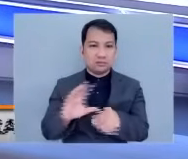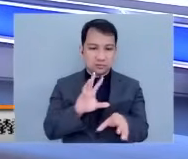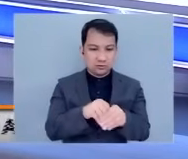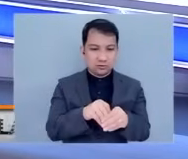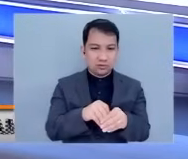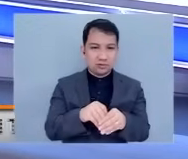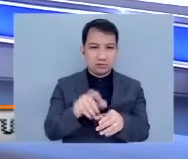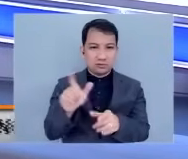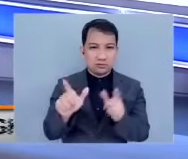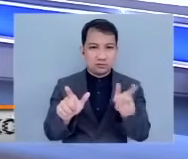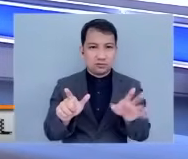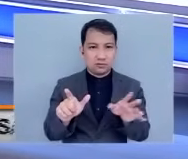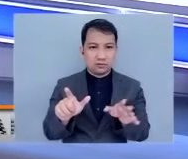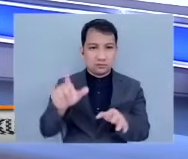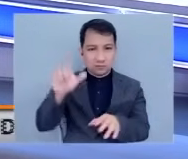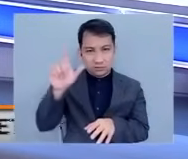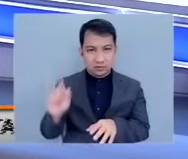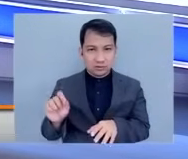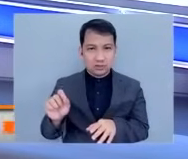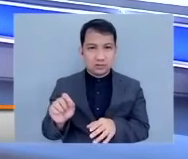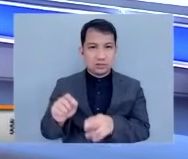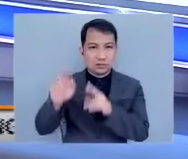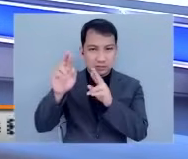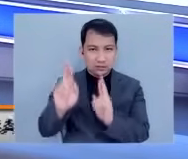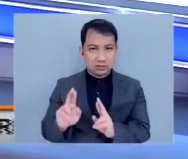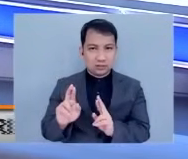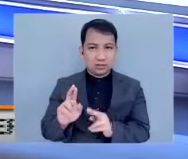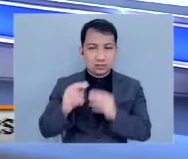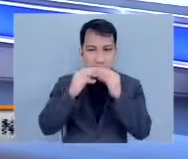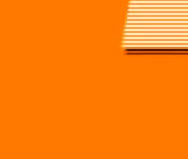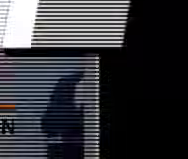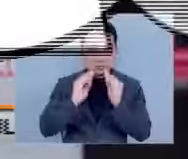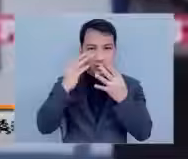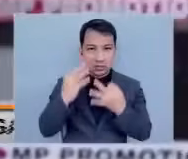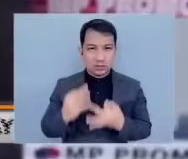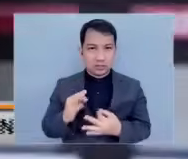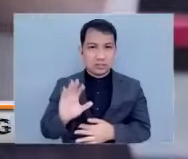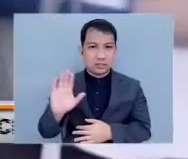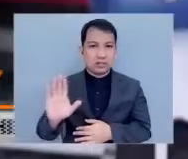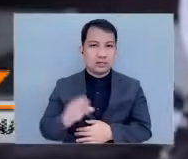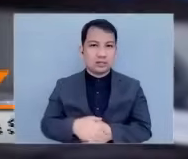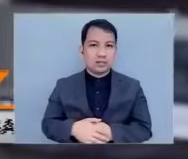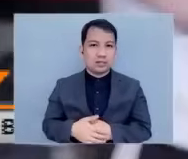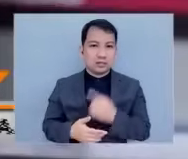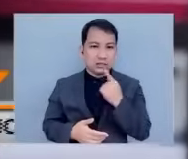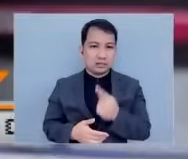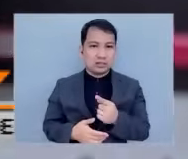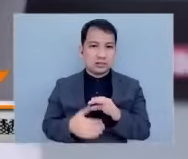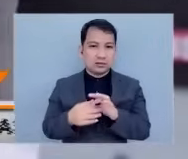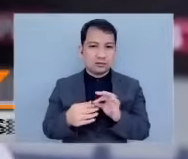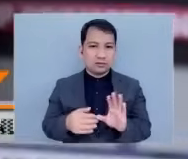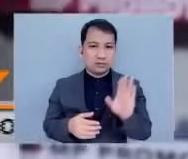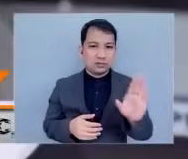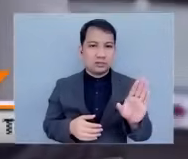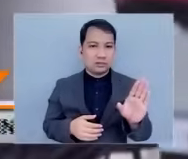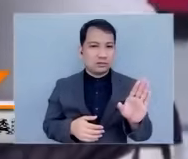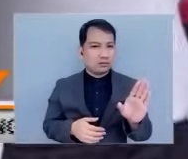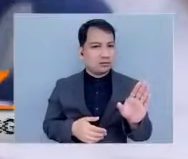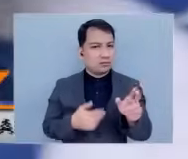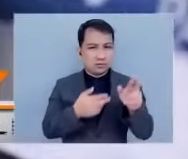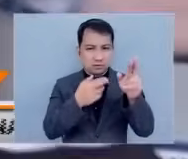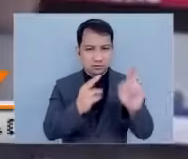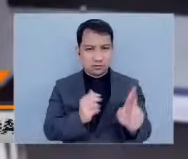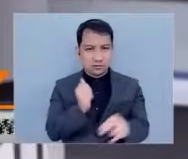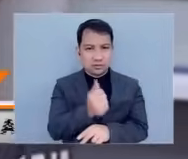Paris Olympics. Nire-respeto daw ni Pacman ang naging desisyon. Ayon sa statement ni Pacquiao, quote-unquote, "I respect the decision of the